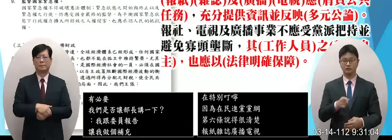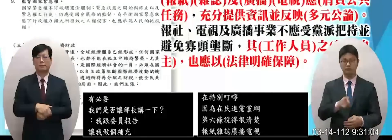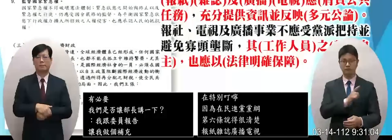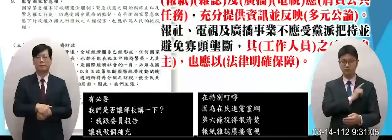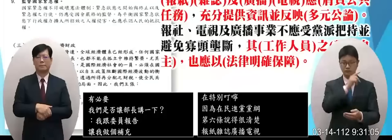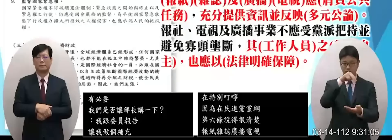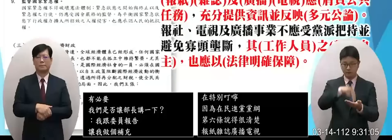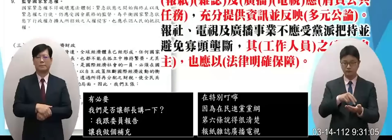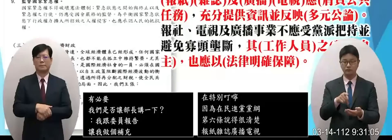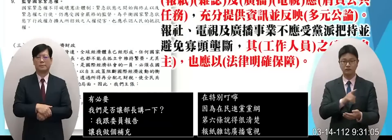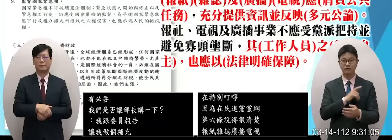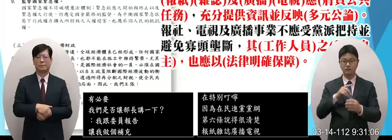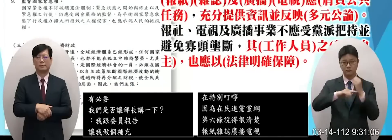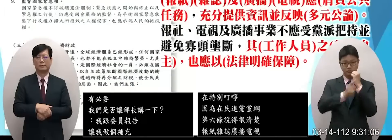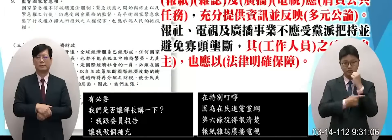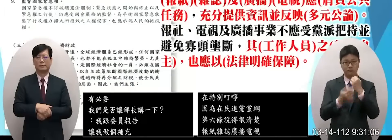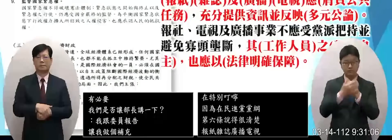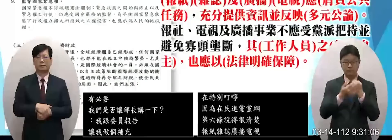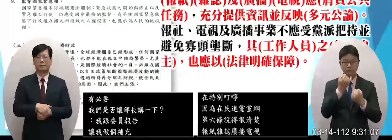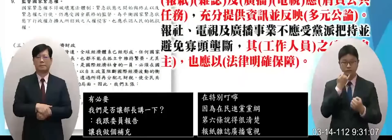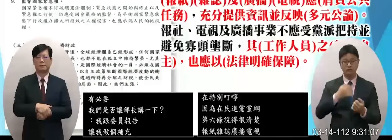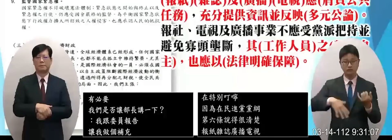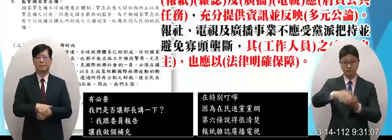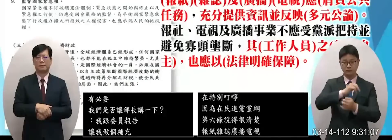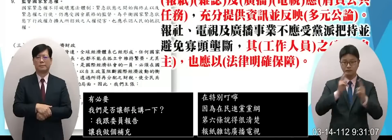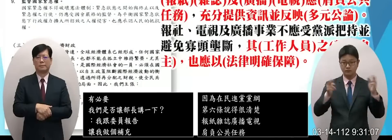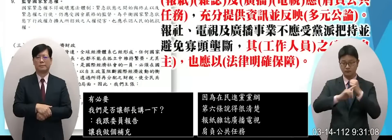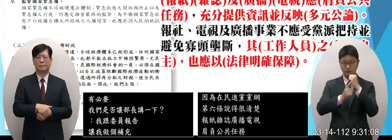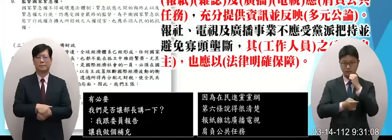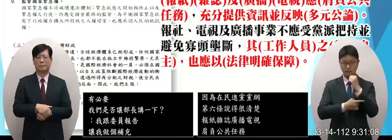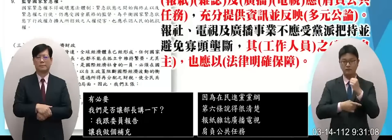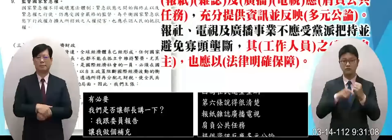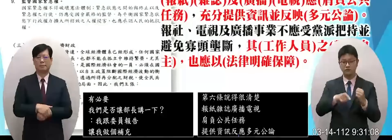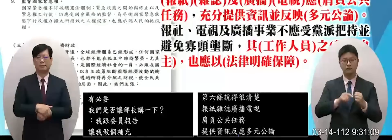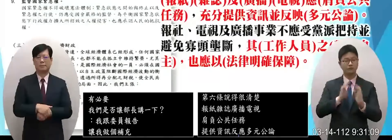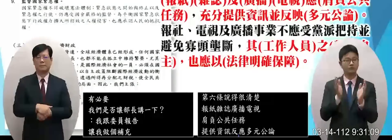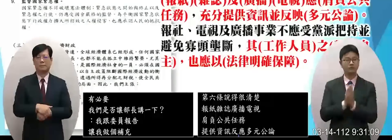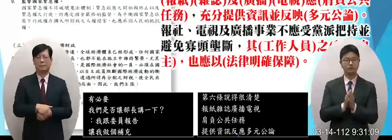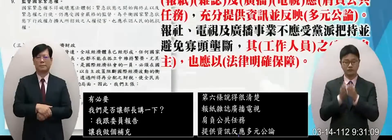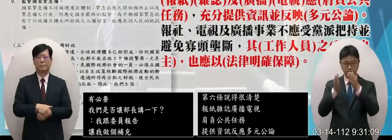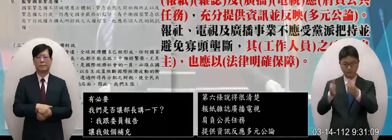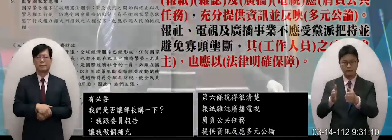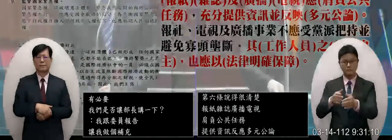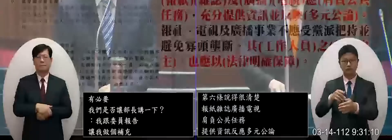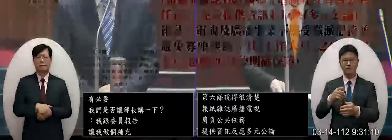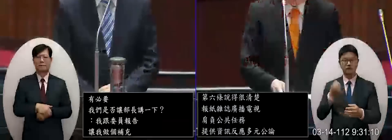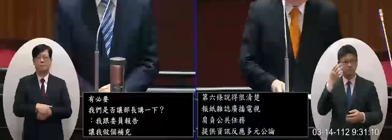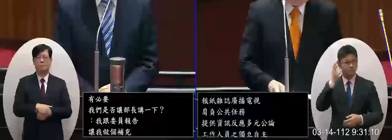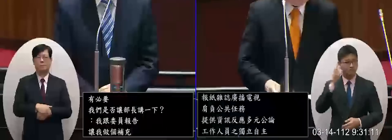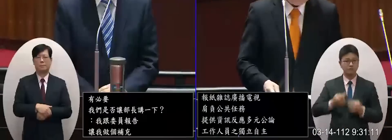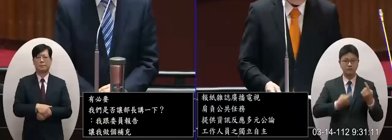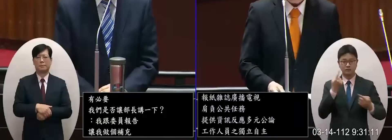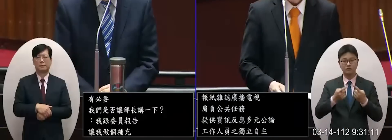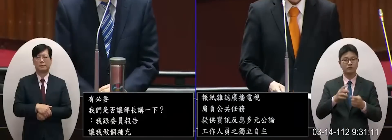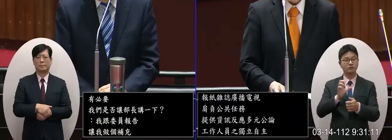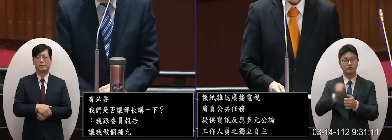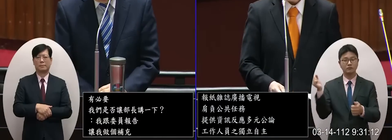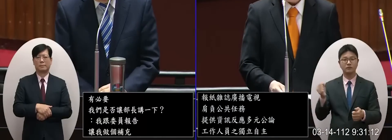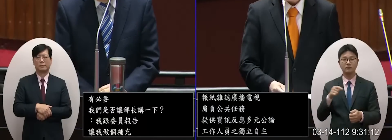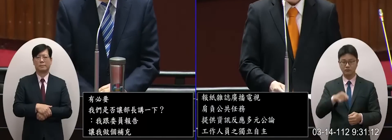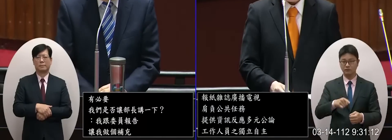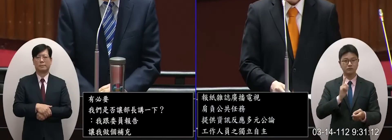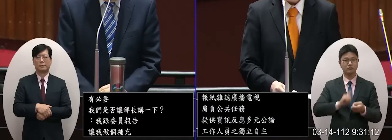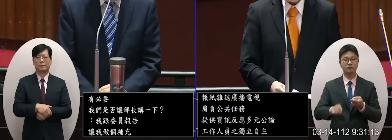到法律明确保障，但是在全动法里面完全侵蚀了这个新闻自由，这都是